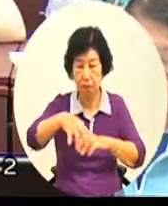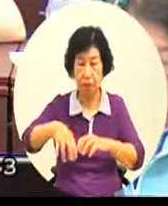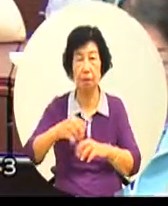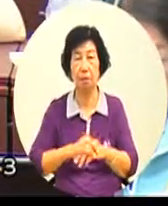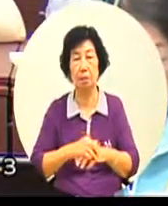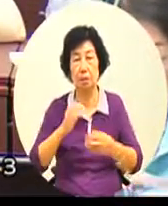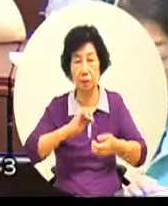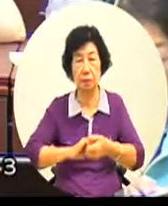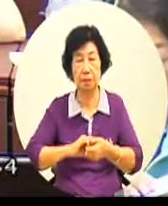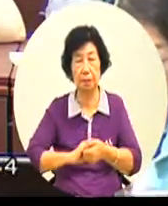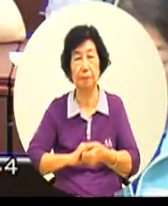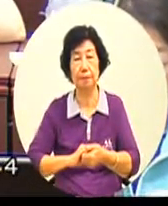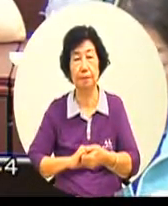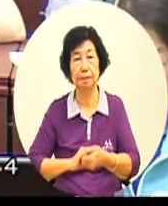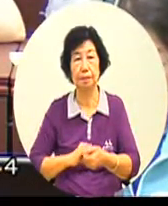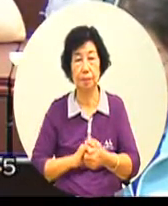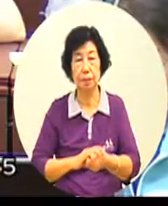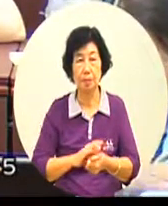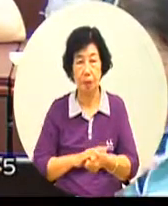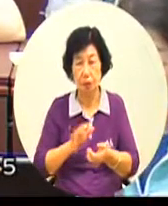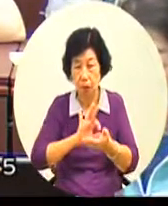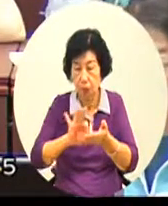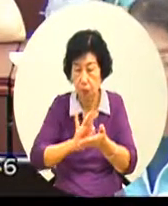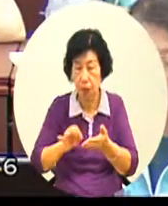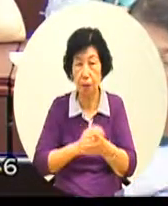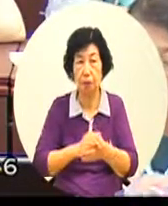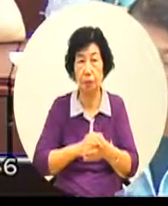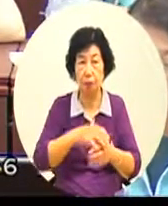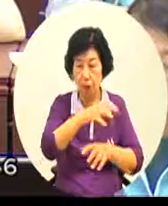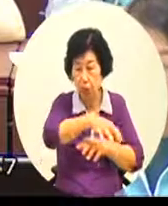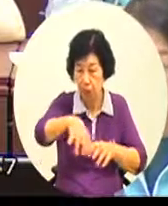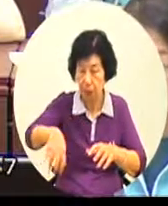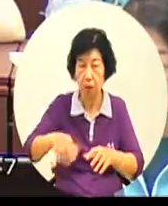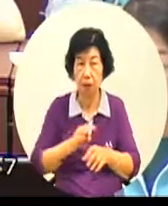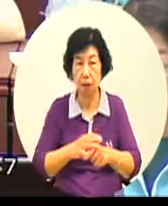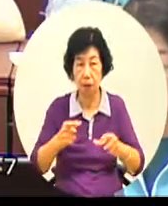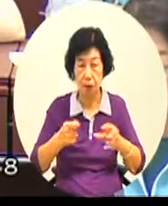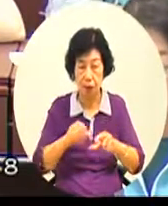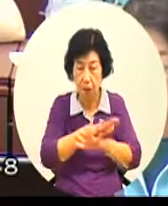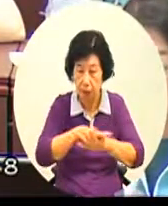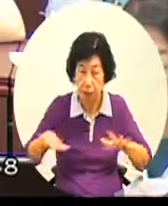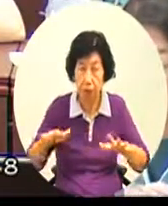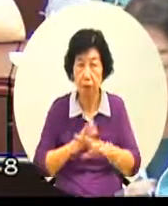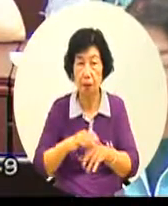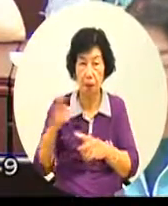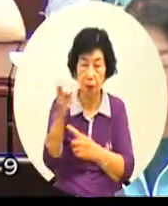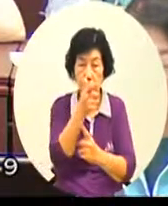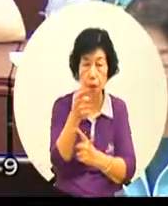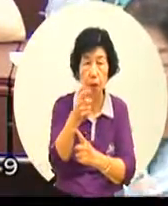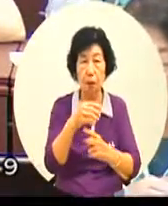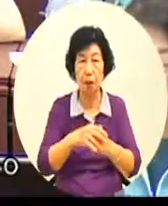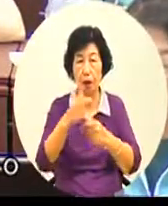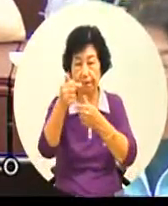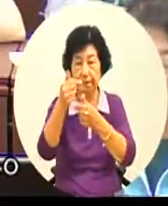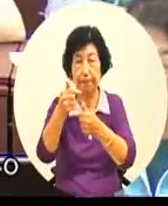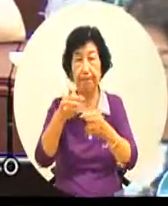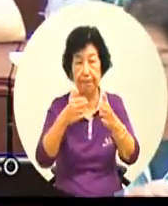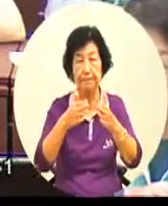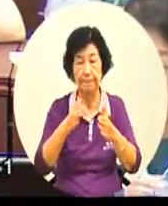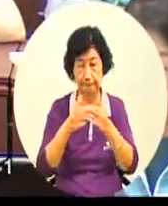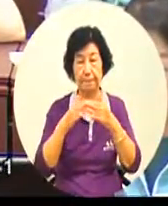定的使用的规范跟公安消防的一些标准。那我们的专业